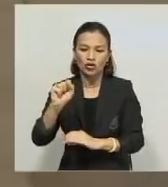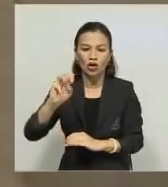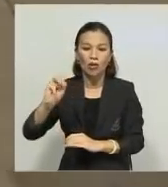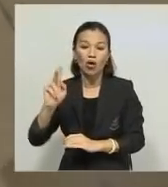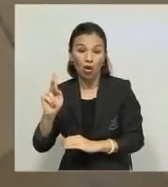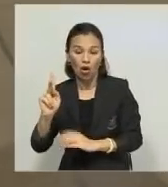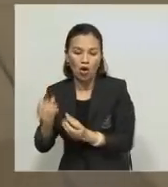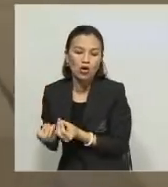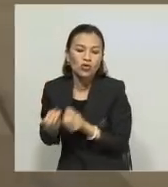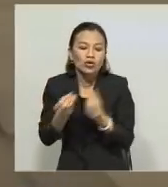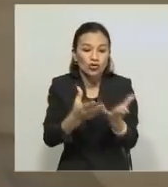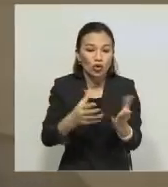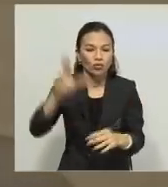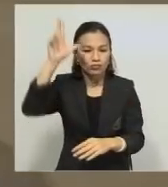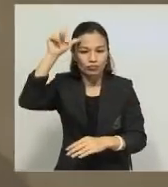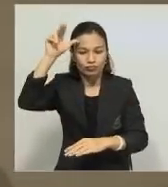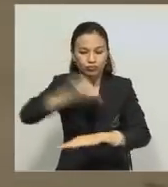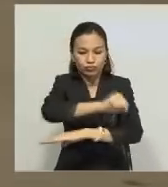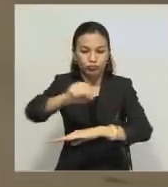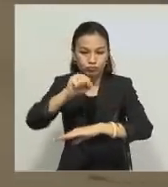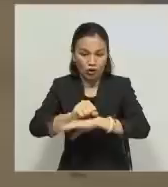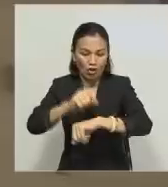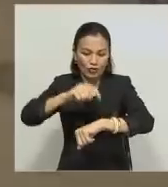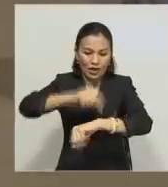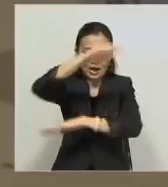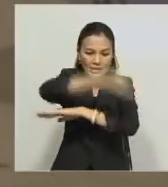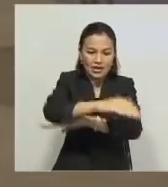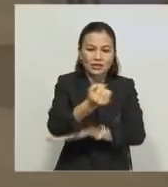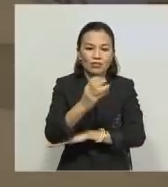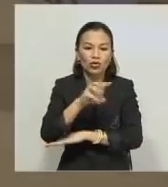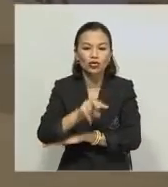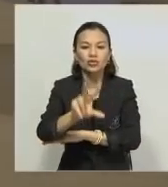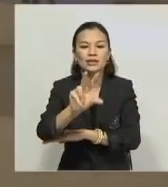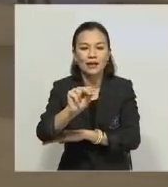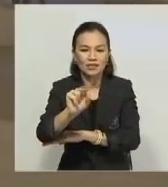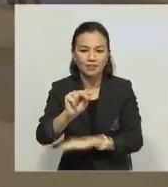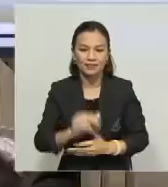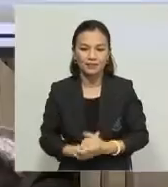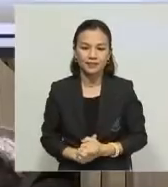รับส่งไปยังพระลานพระราชวังดุสิตตั้งแต่เวลา 16:30 น.ค่ะ